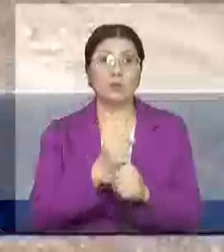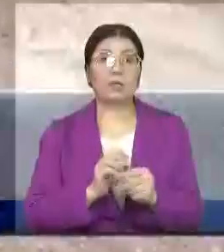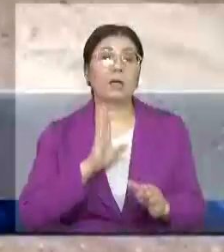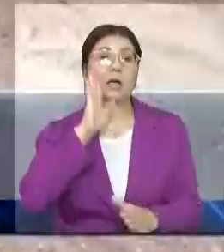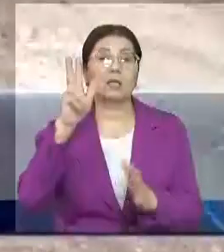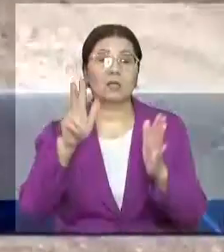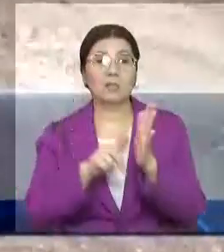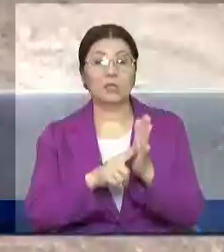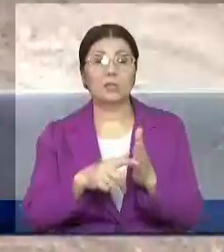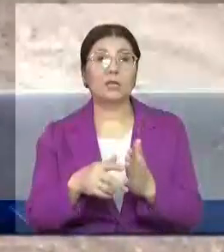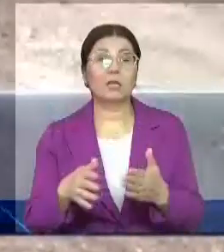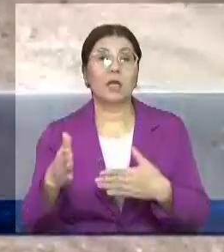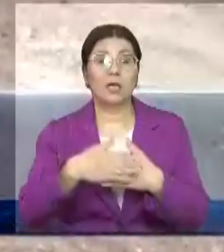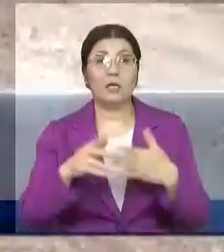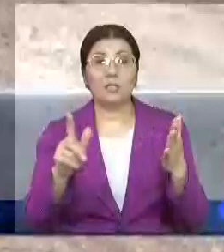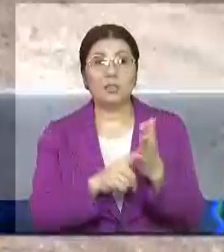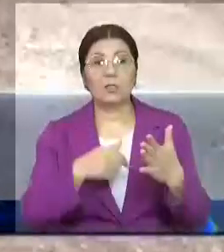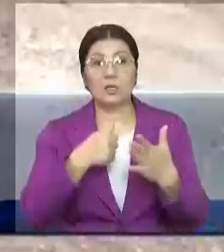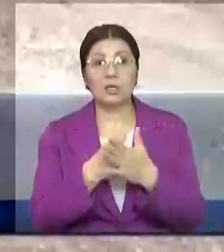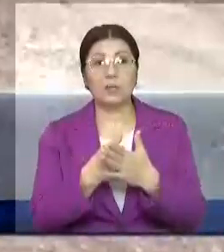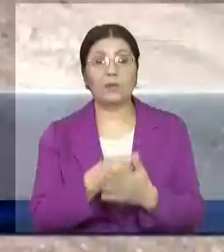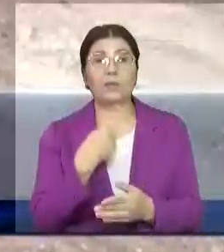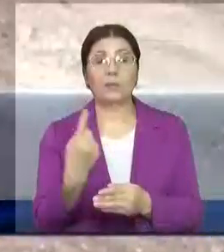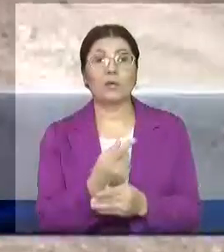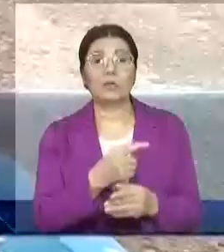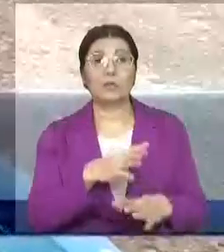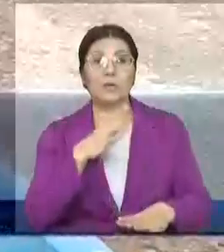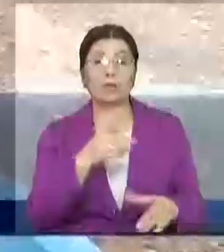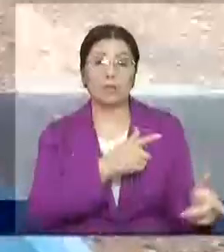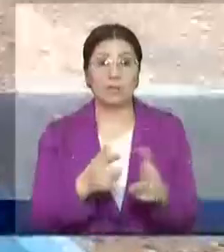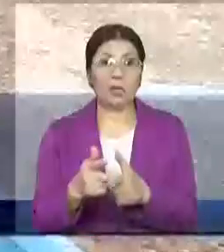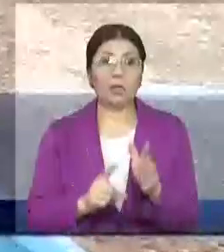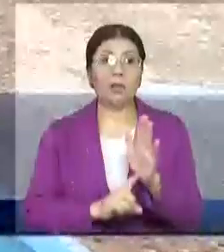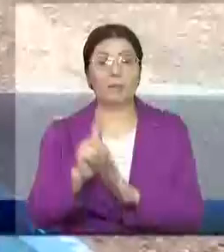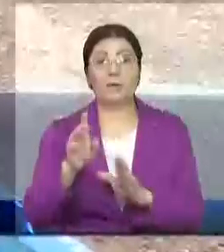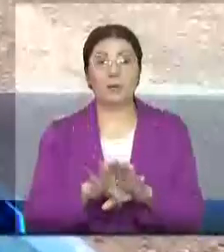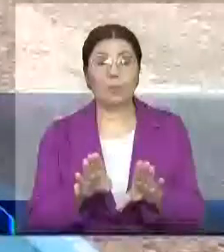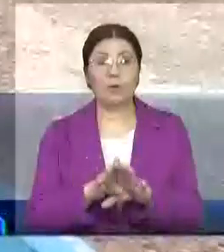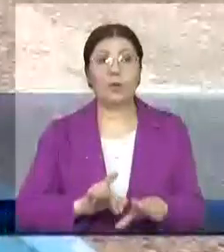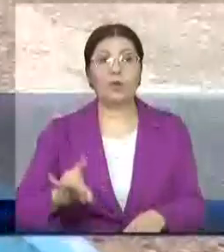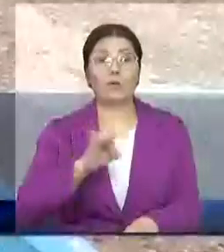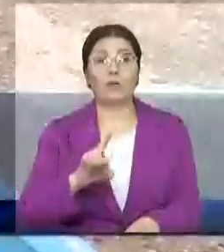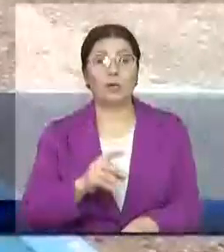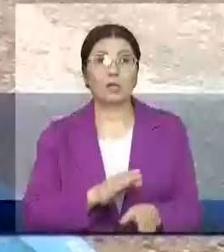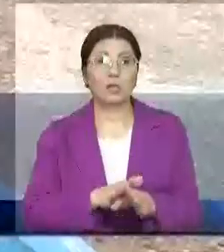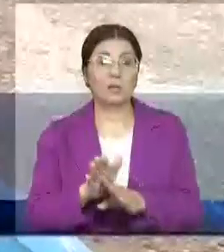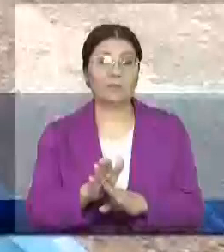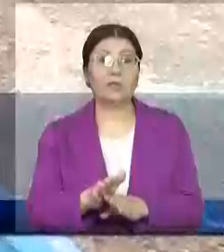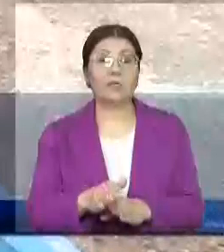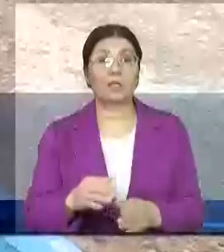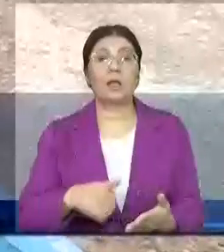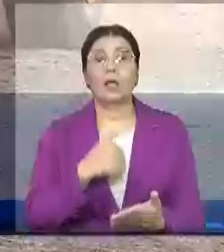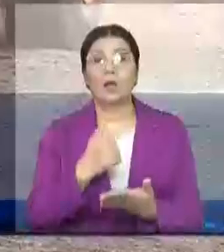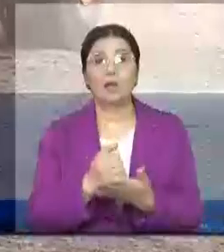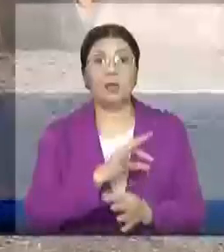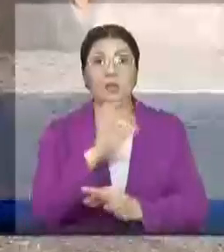кешкі 7-ге дейін демалсыз іске кірісеміз. Яғни алғашқы дайындық шараларын қолға алдық. Бұл аталған аудандағы біз іске асырып жатқан ең негізгі